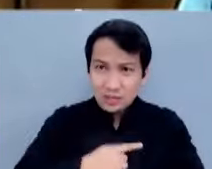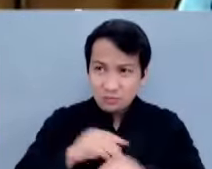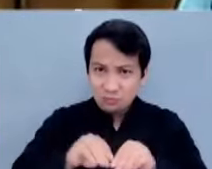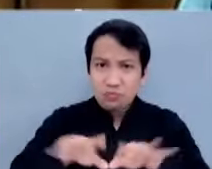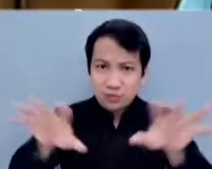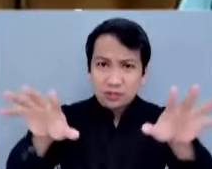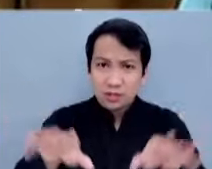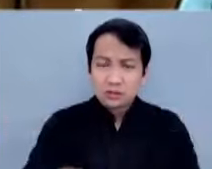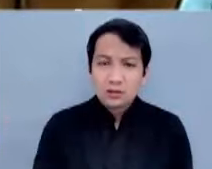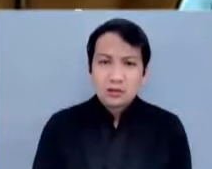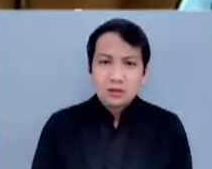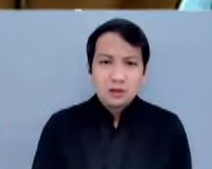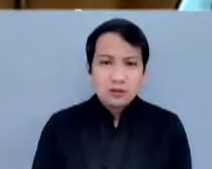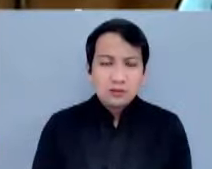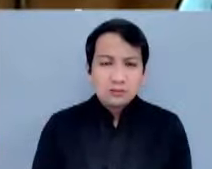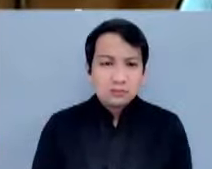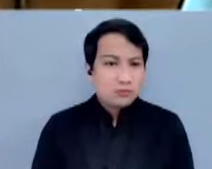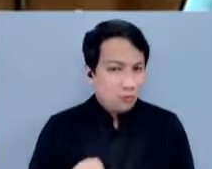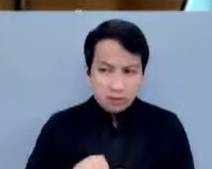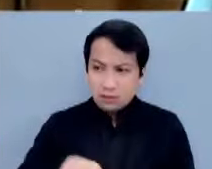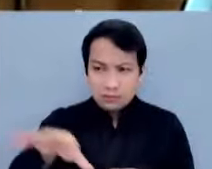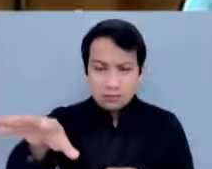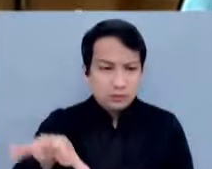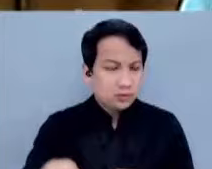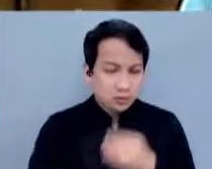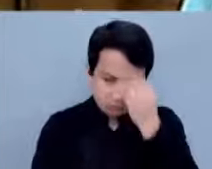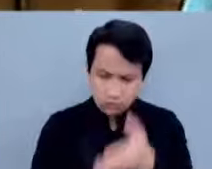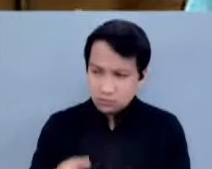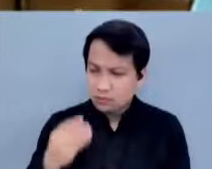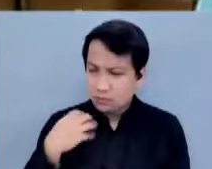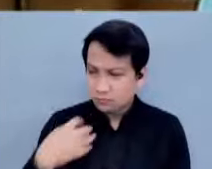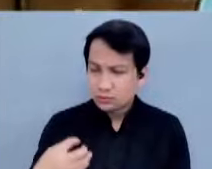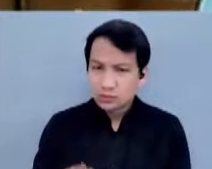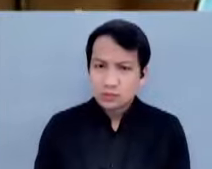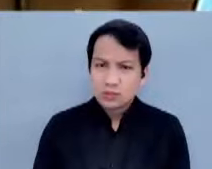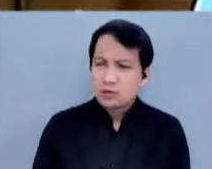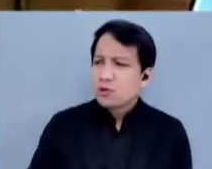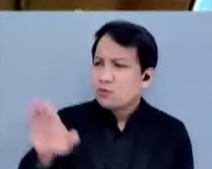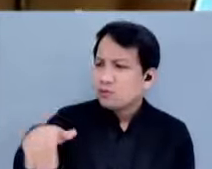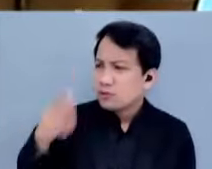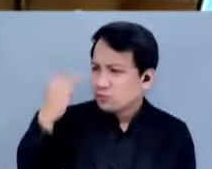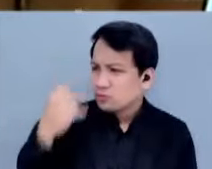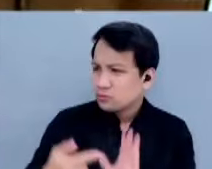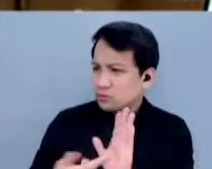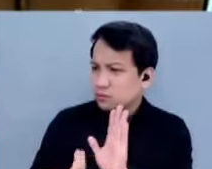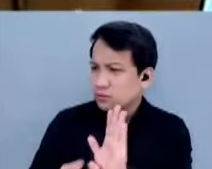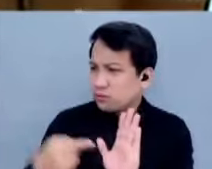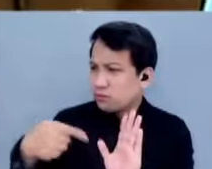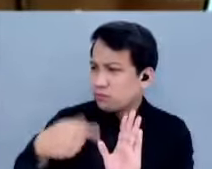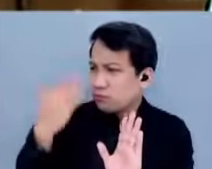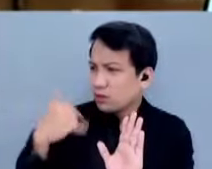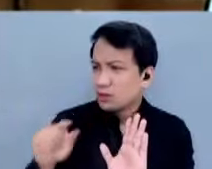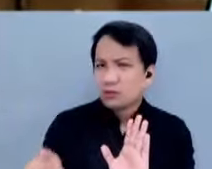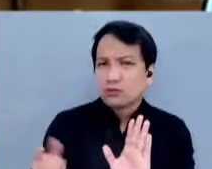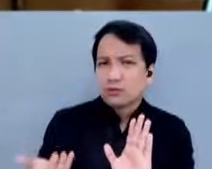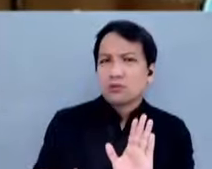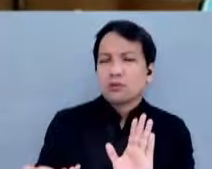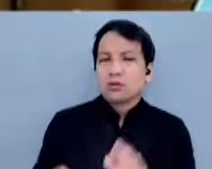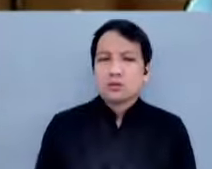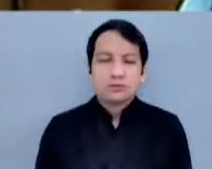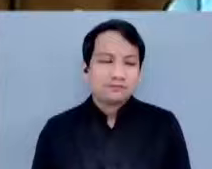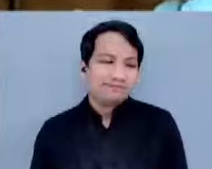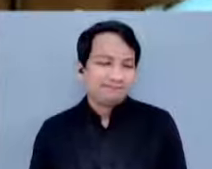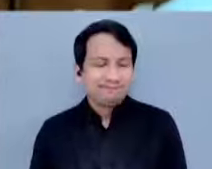So I told the police I was with, sabi ko, ano to? Sabi ko, ang sagot sa akin, ako,